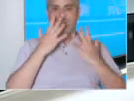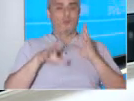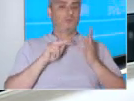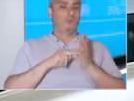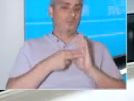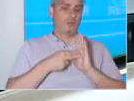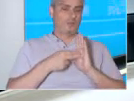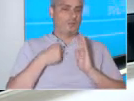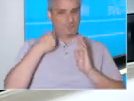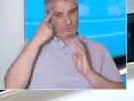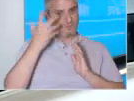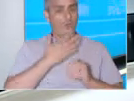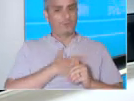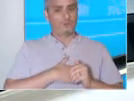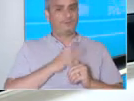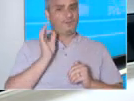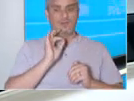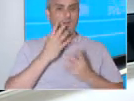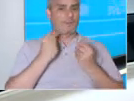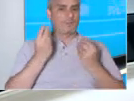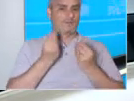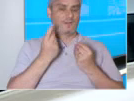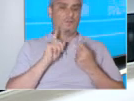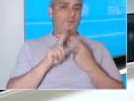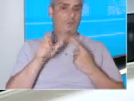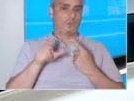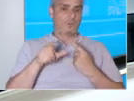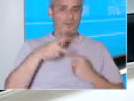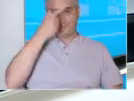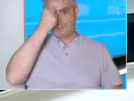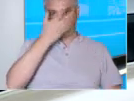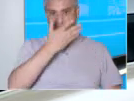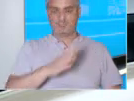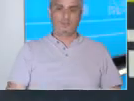המערכת הפוליטית, אנחנו די יודעים מה הוא רוצה, אבל עדיין הרבה דברים תלויים בו. גדעון סער.